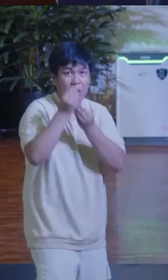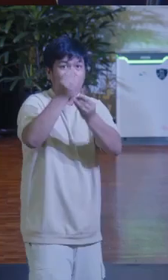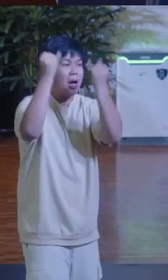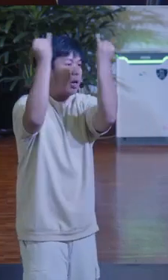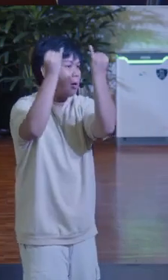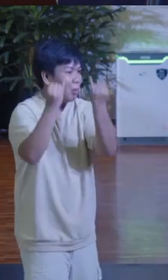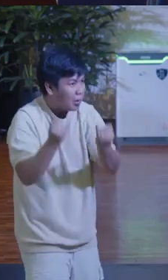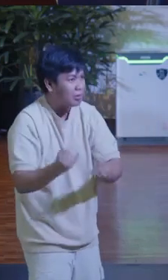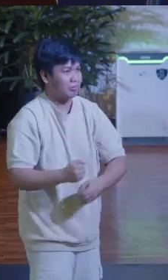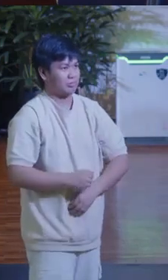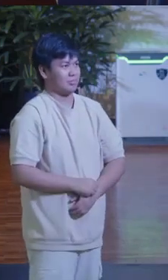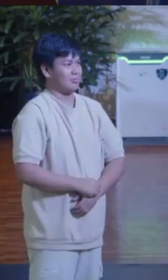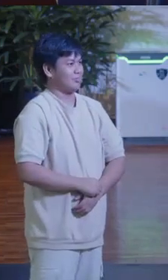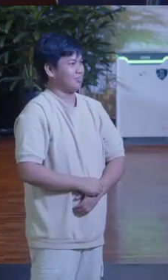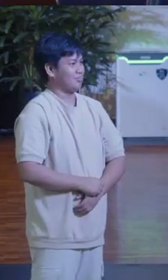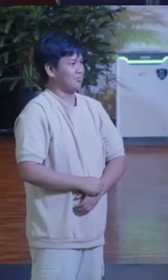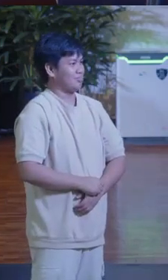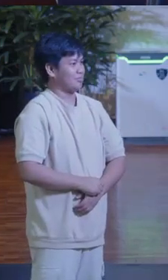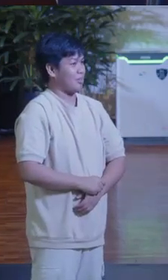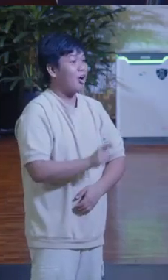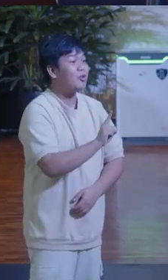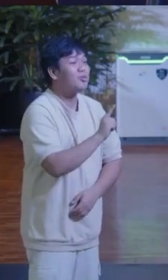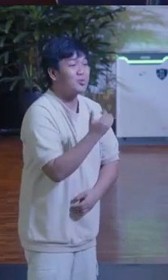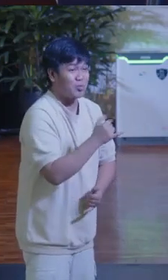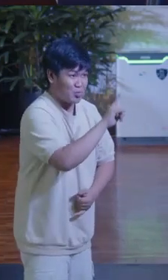kanilang patron.